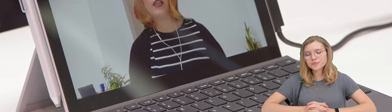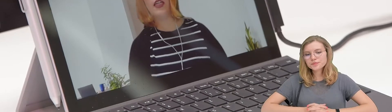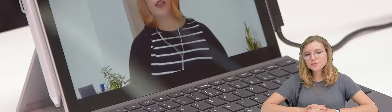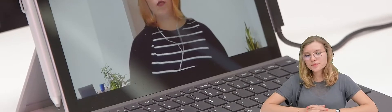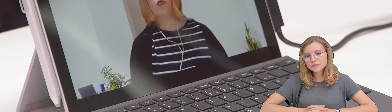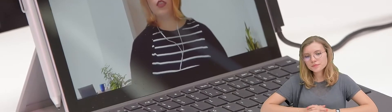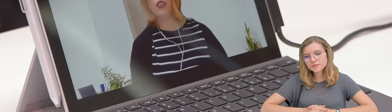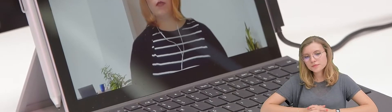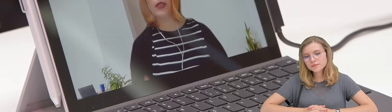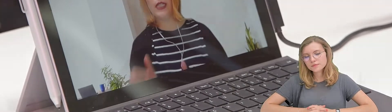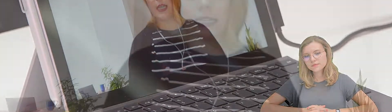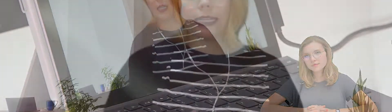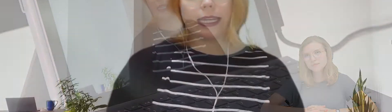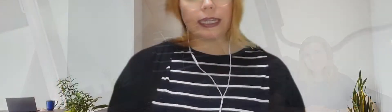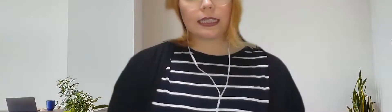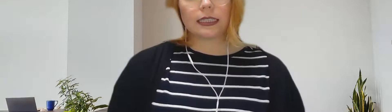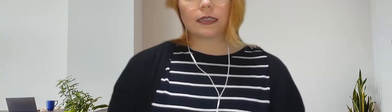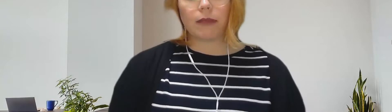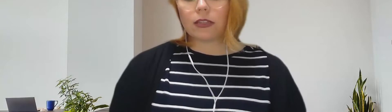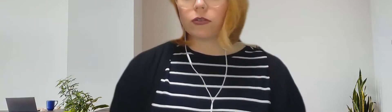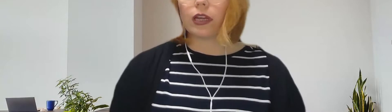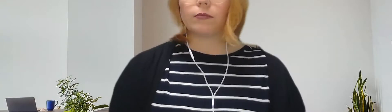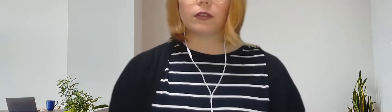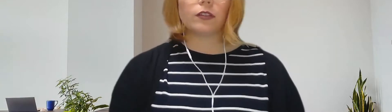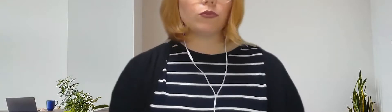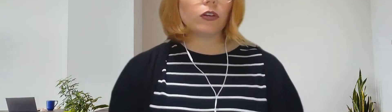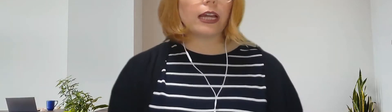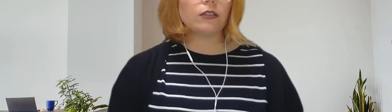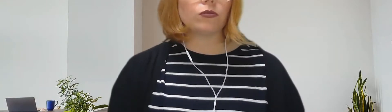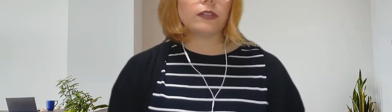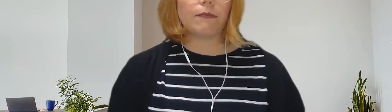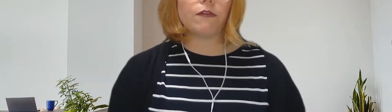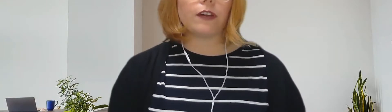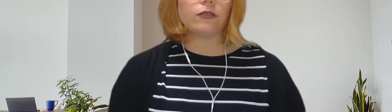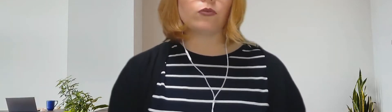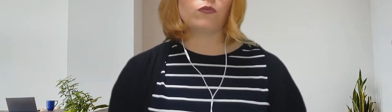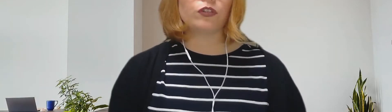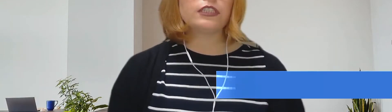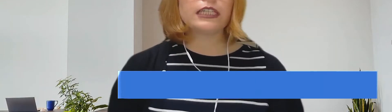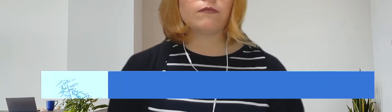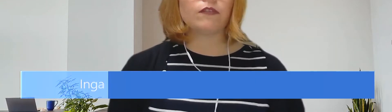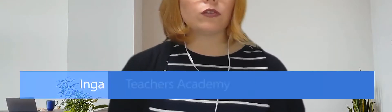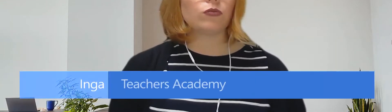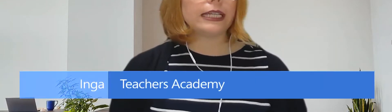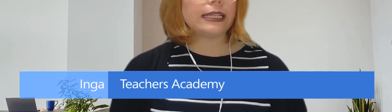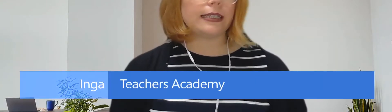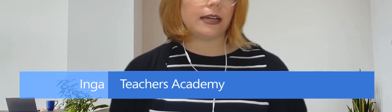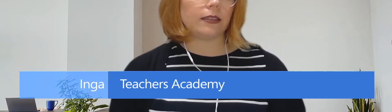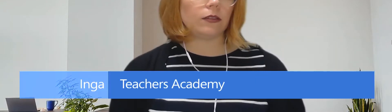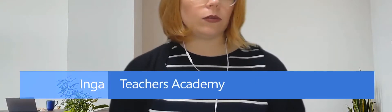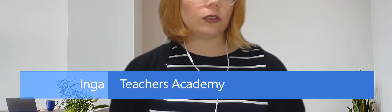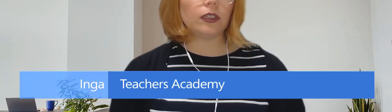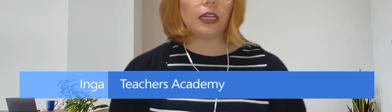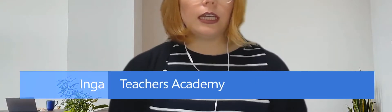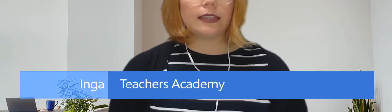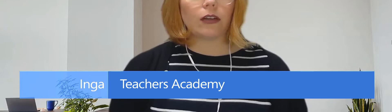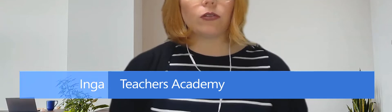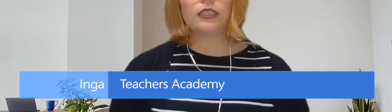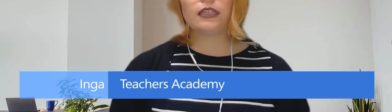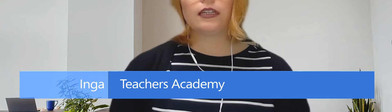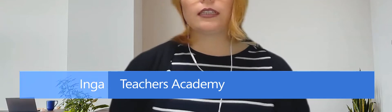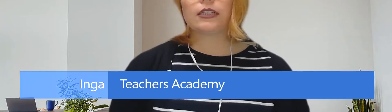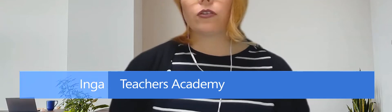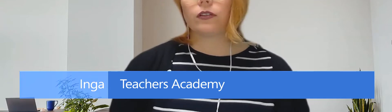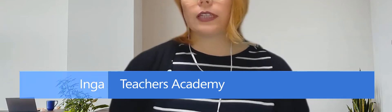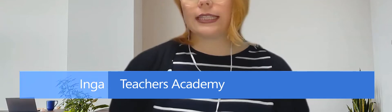weil indem du die Bilder ja legst, machst du ja im Prinzip schon eine Zusammenfassung von dem, was du gelesen hast. Und